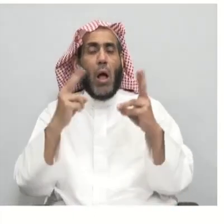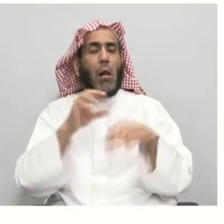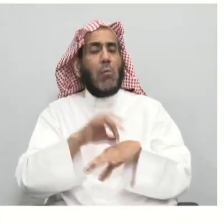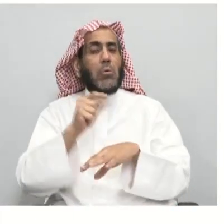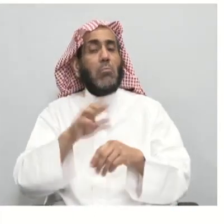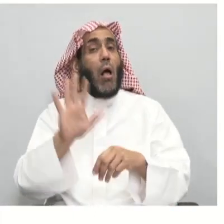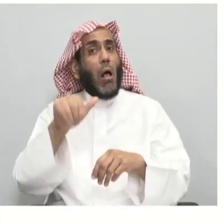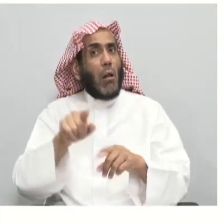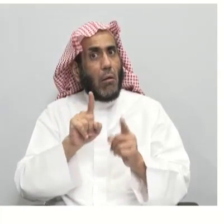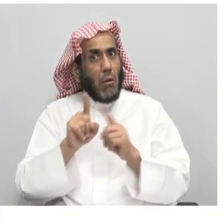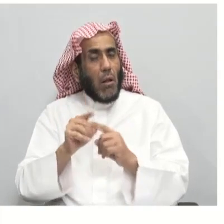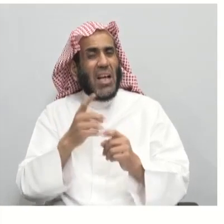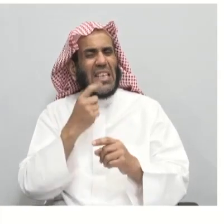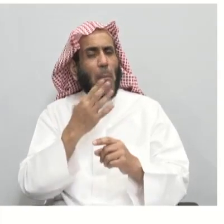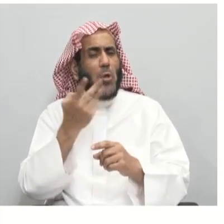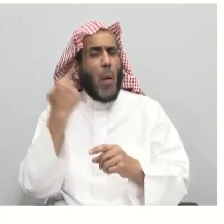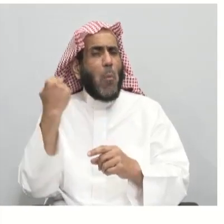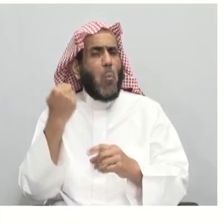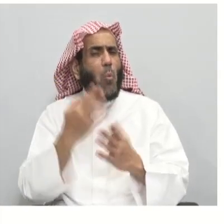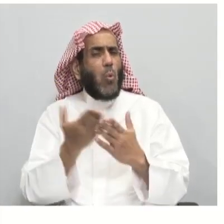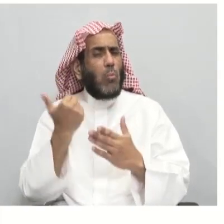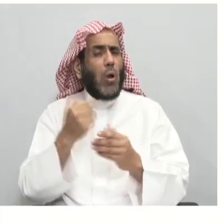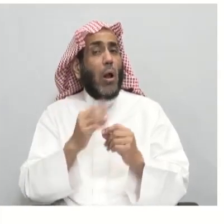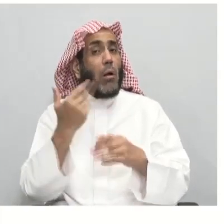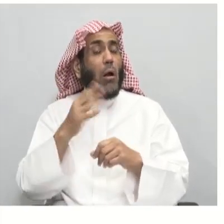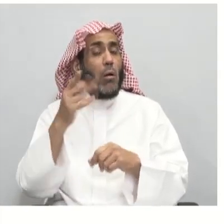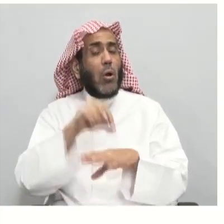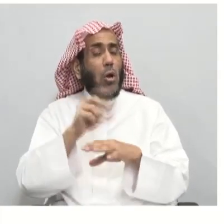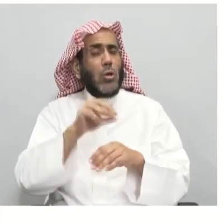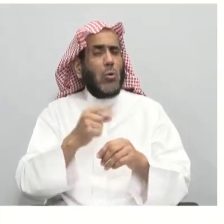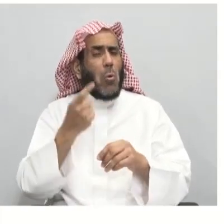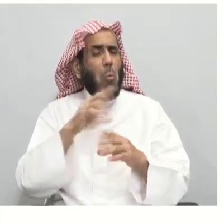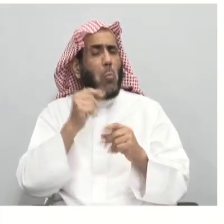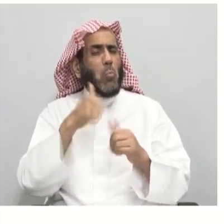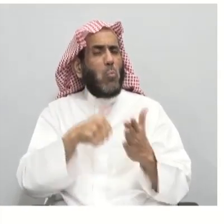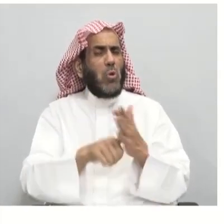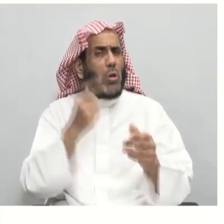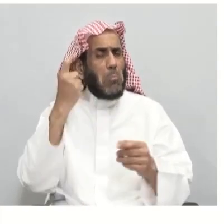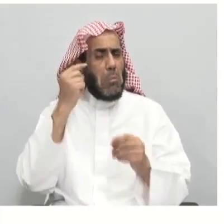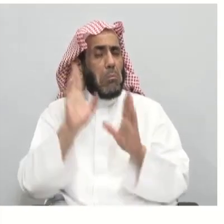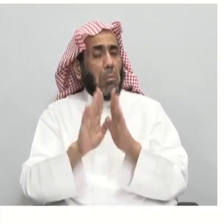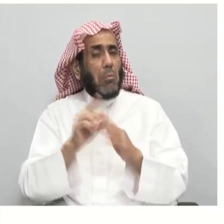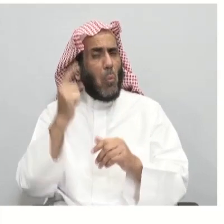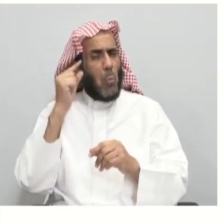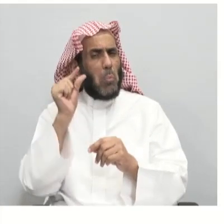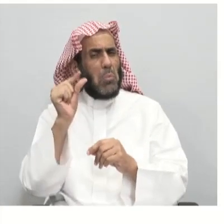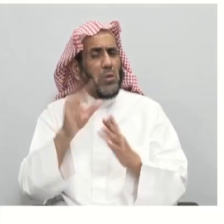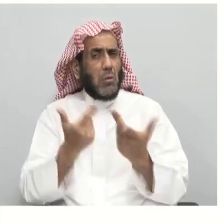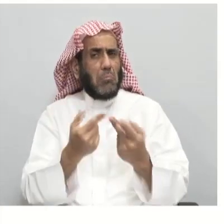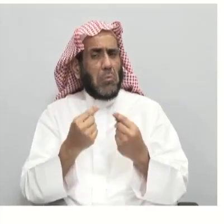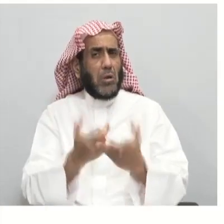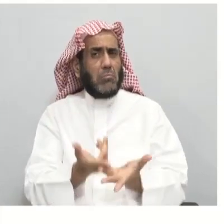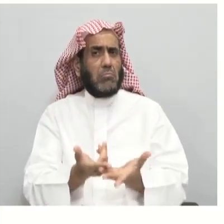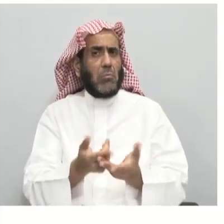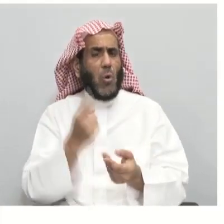هل فعلا حتى 100 عام مضت هل كان الناس اميين مقتنعين بمعارفهم المحدوده والبسيطه